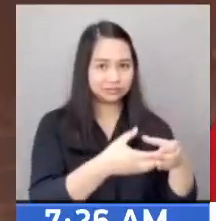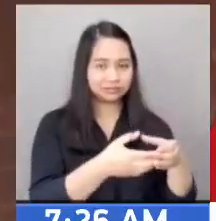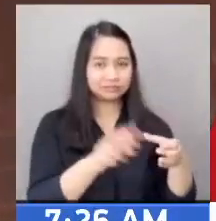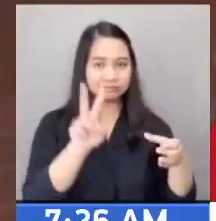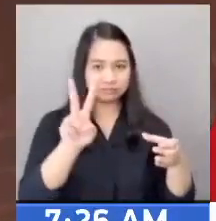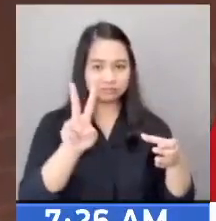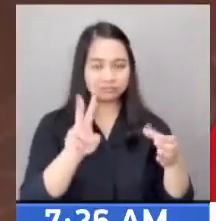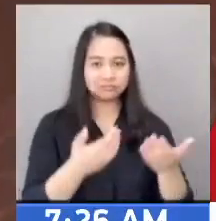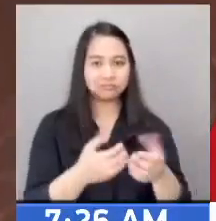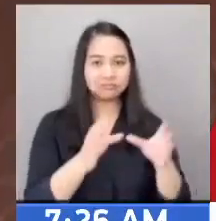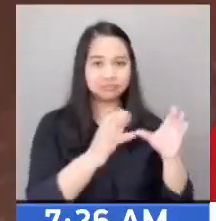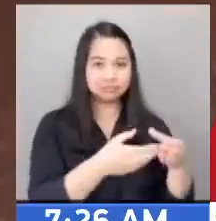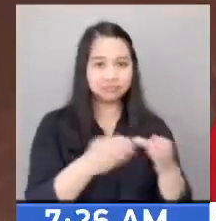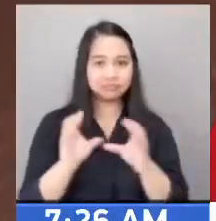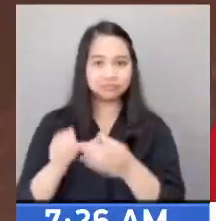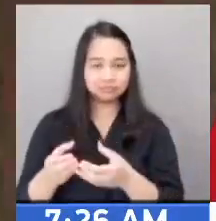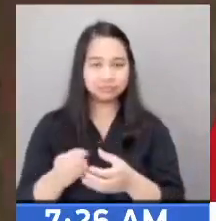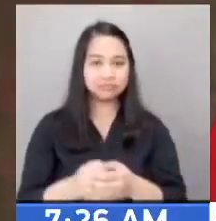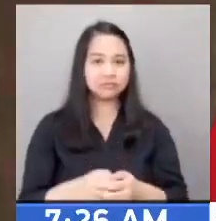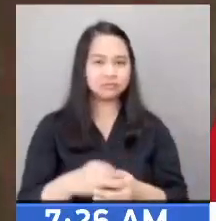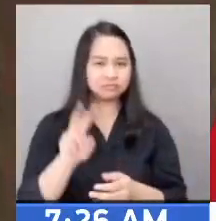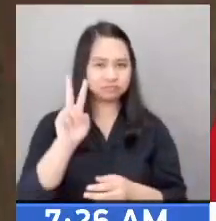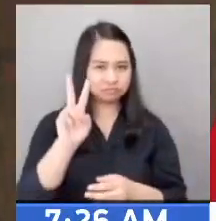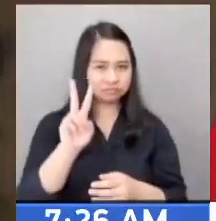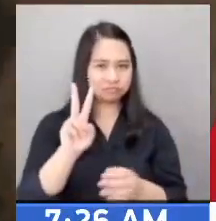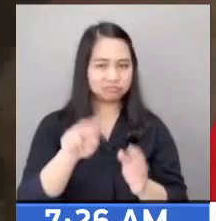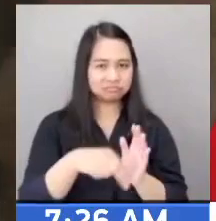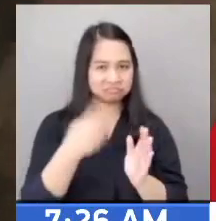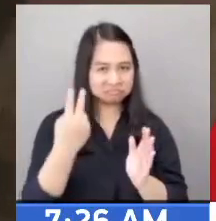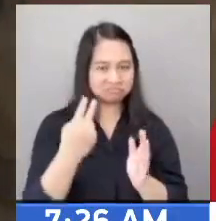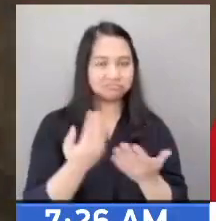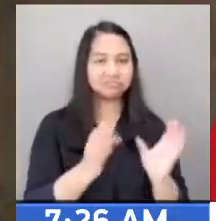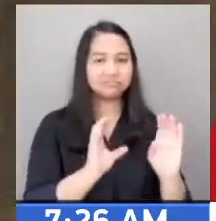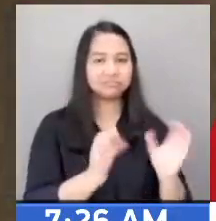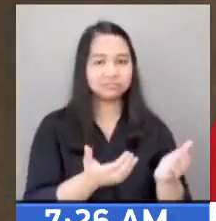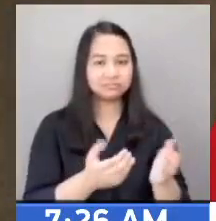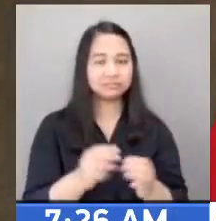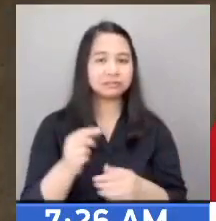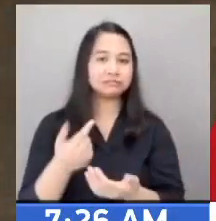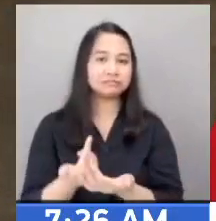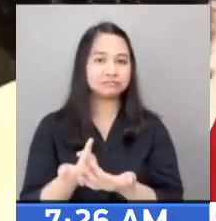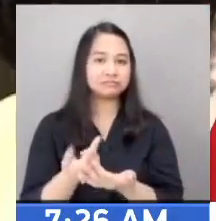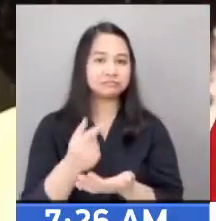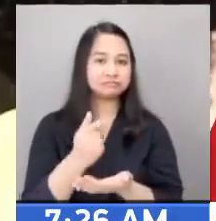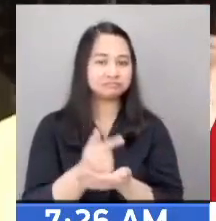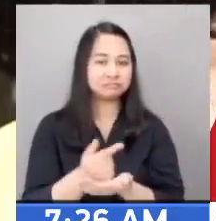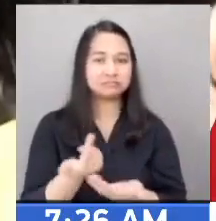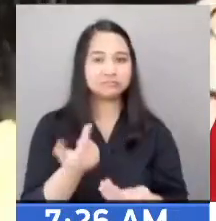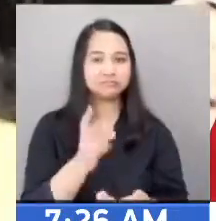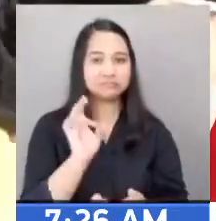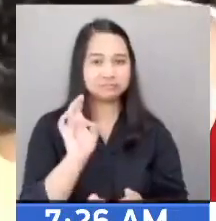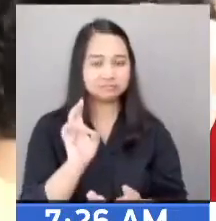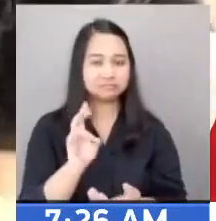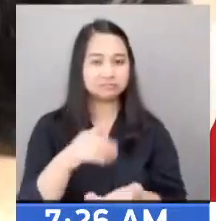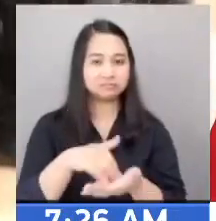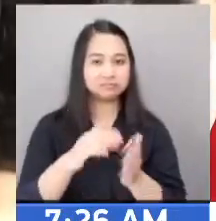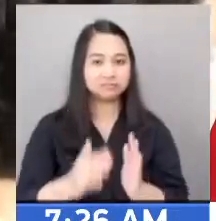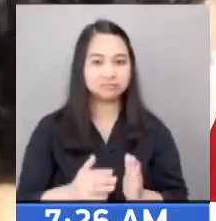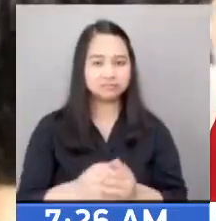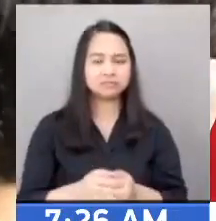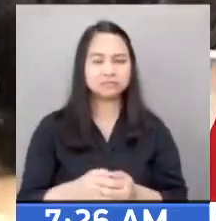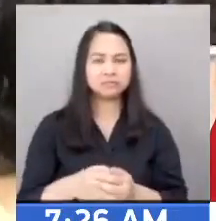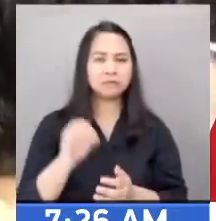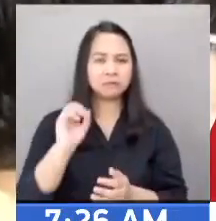ang pasok nila kada linggo depende sa schedule. Ang grade 7 student na si Prince maging ang kanyang nanay, pabor na maipatupad na ang 5 araw